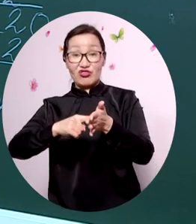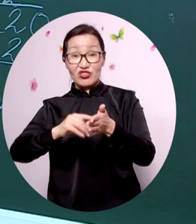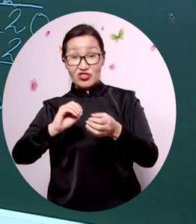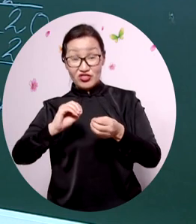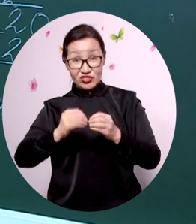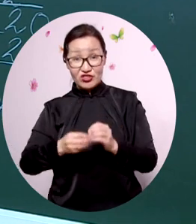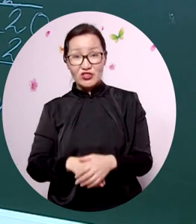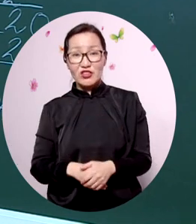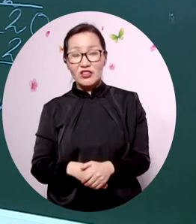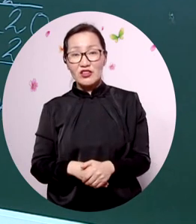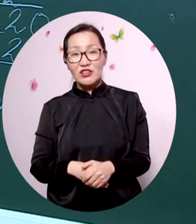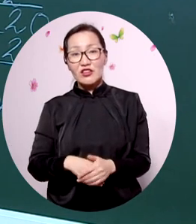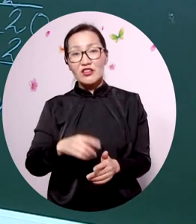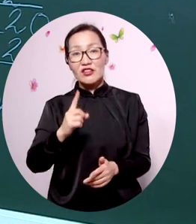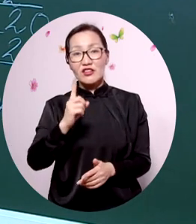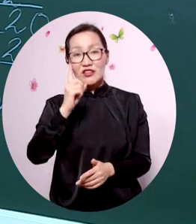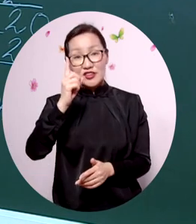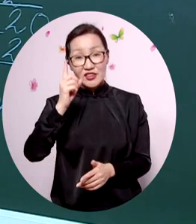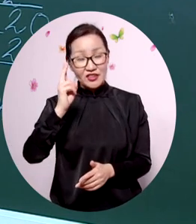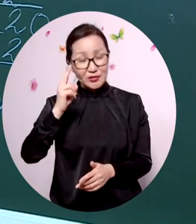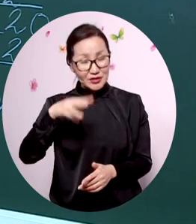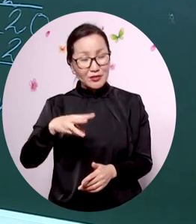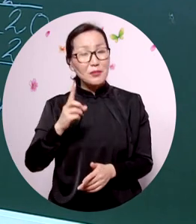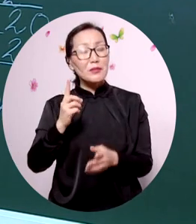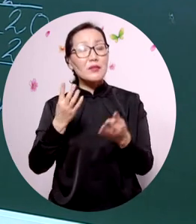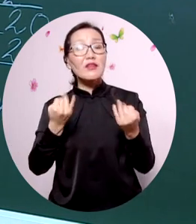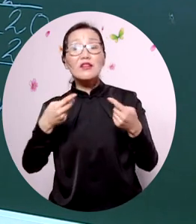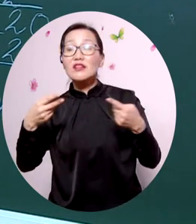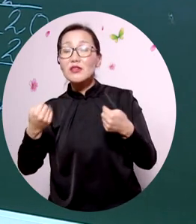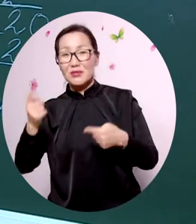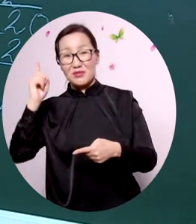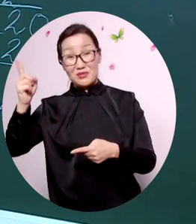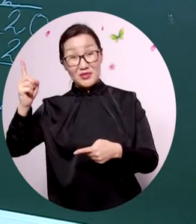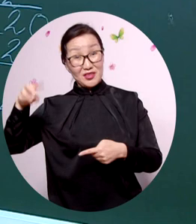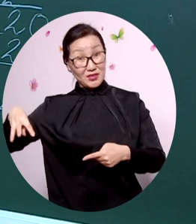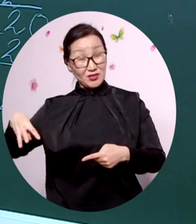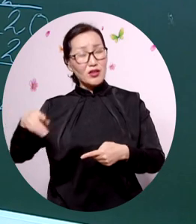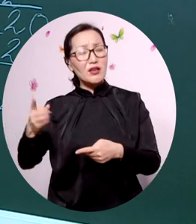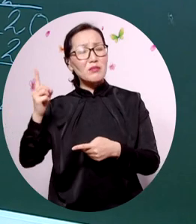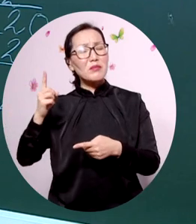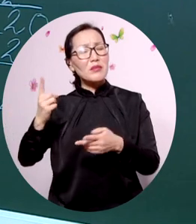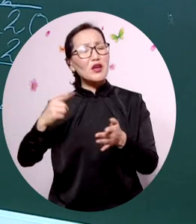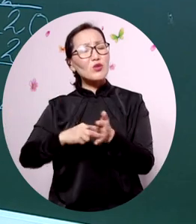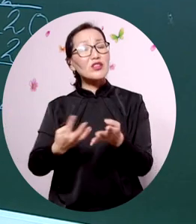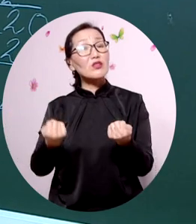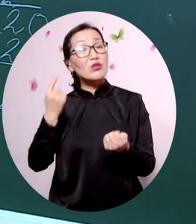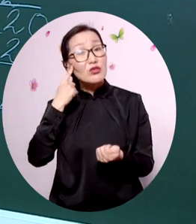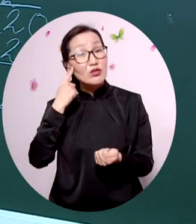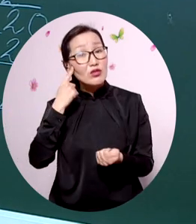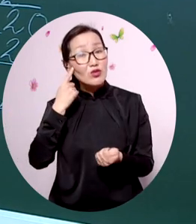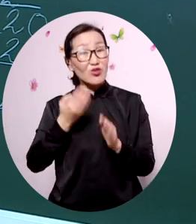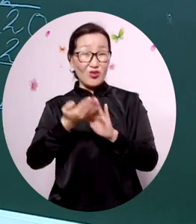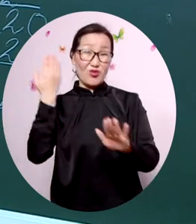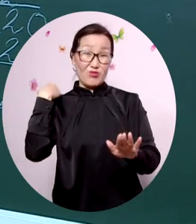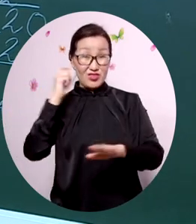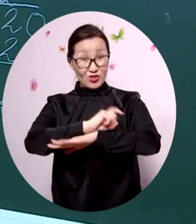хийдэг. Тэгэхээр 1 км-т 1000 метр байдаг учраас 1000-аар үржүүлэхээр хэд болох вэ? Бид